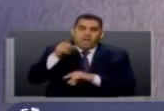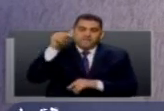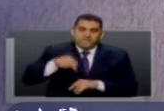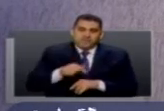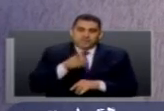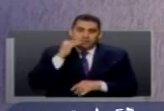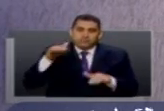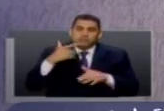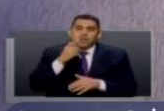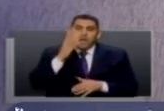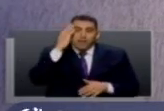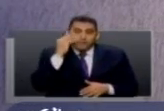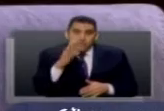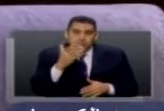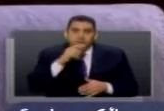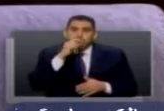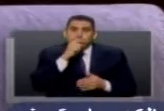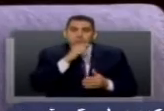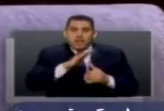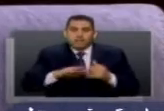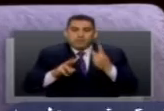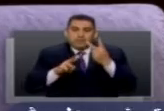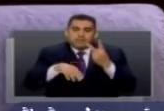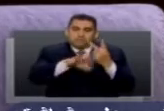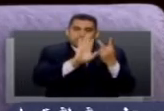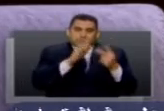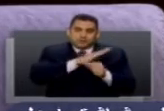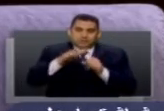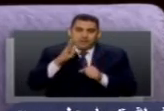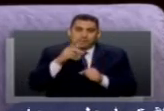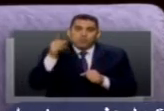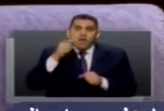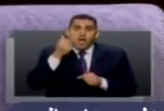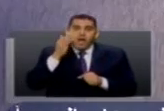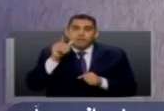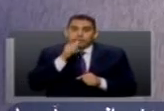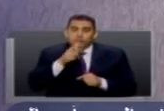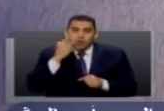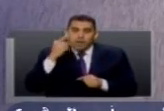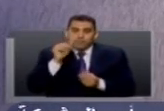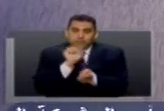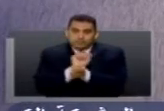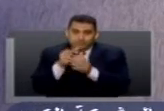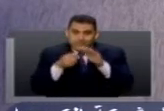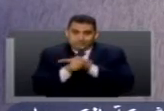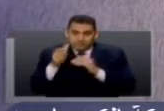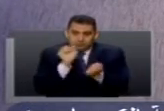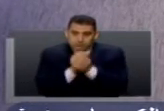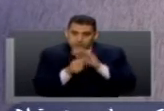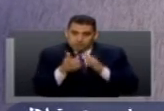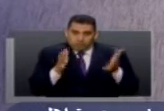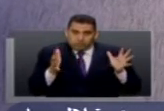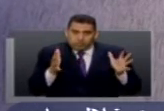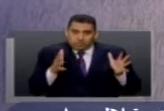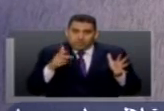النساء والاطفال يعني ليس صحيح ما قراه احمد عن ان انهم اسرى اولا نعم هم لم يكونوا اسرى هم